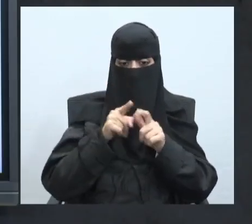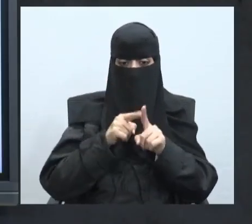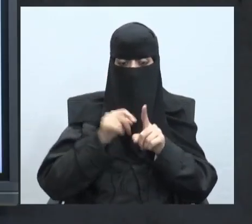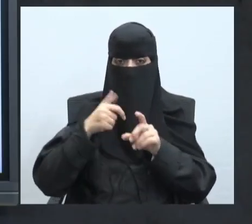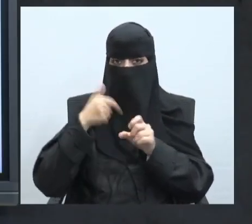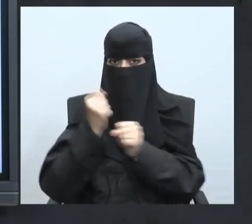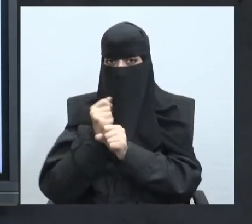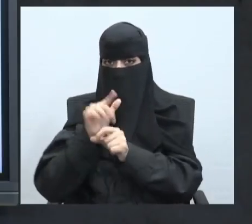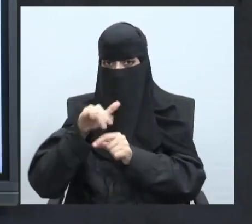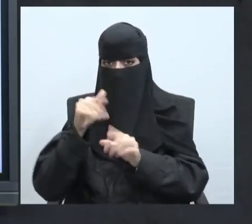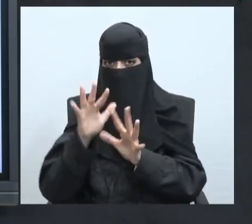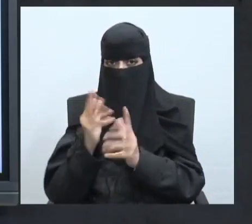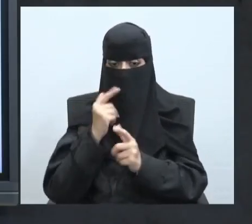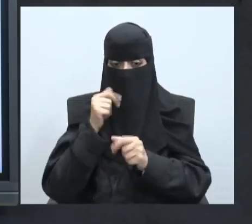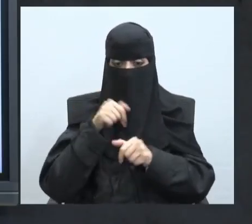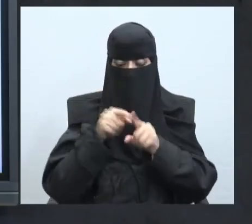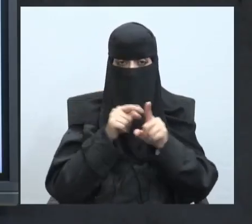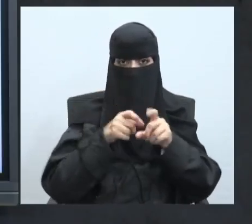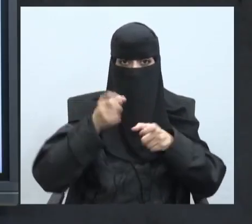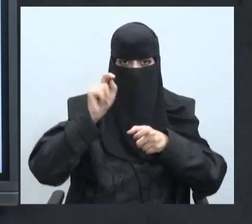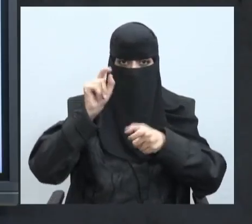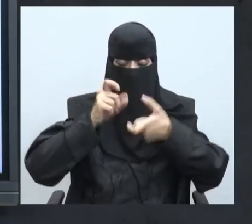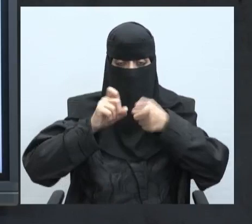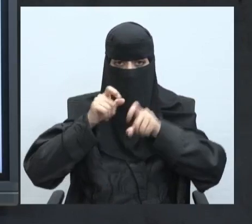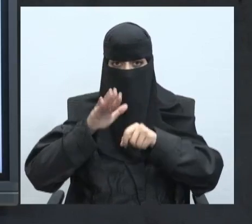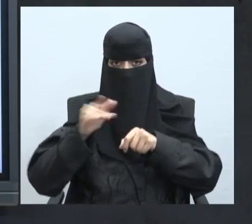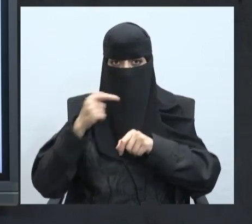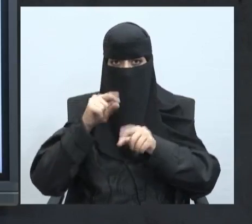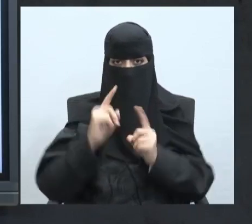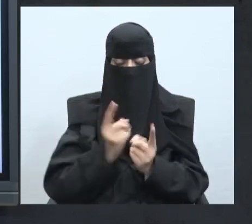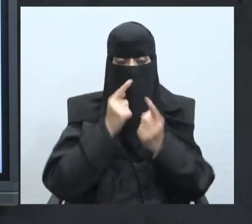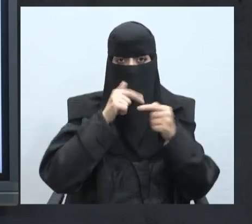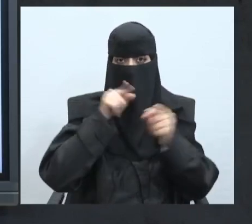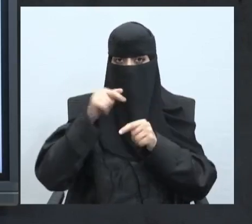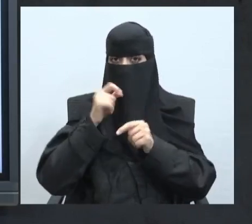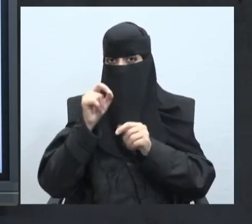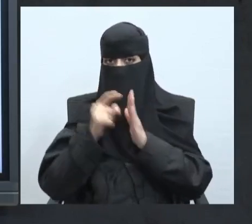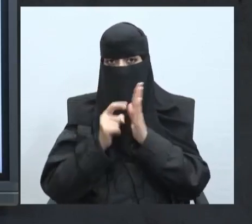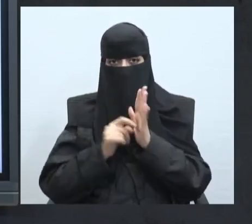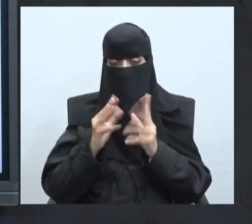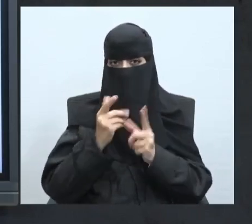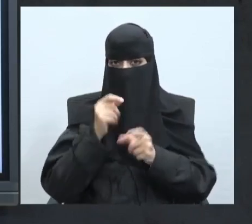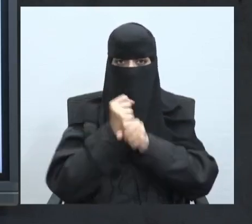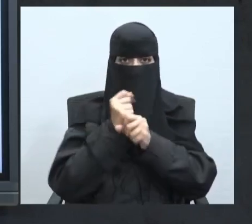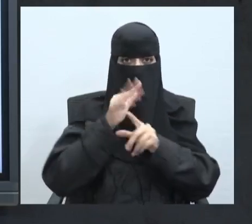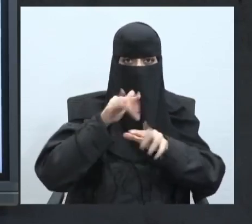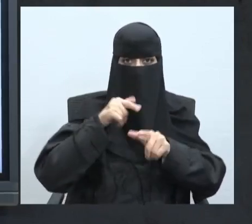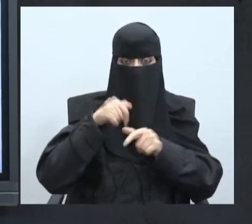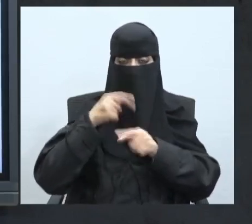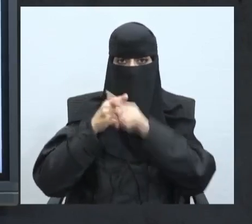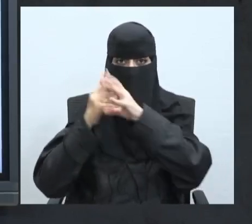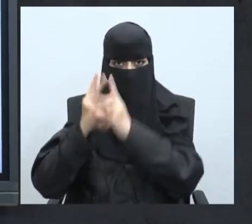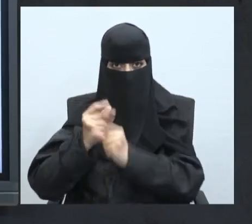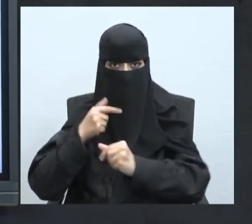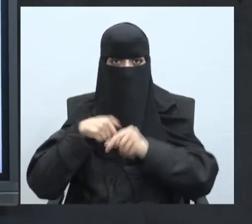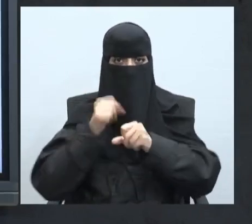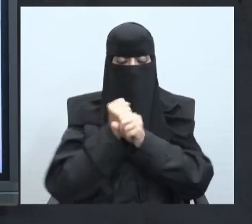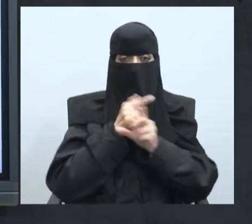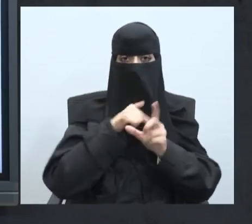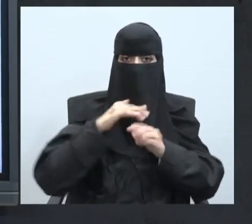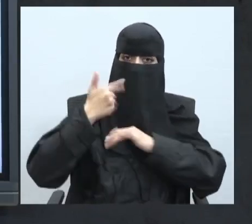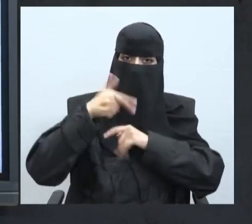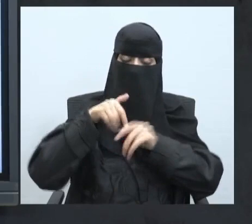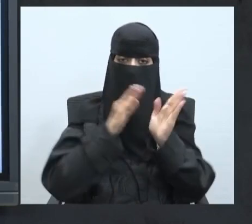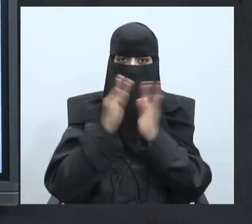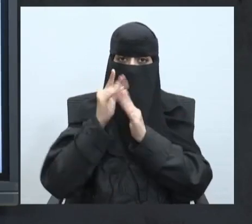عرف الشغل بالمعنى الفيزيائي والمعنى العادي ما قانون الشغل او صيغه الرياضيه للشغل ثم بعد ذلك